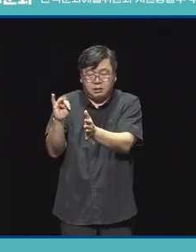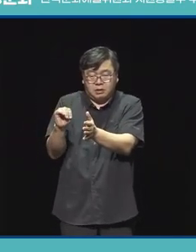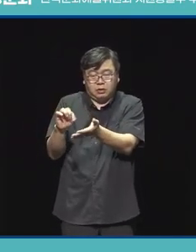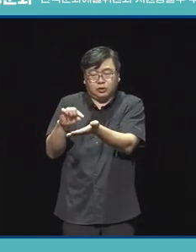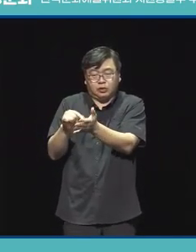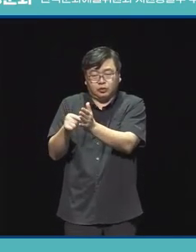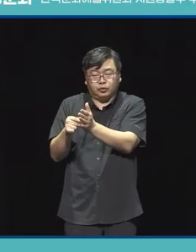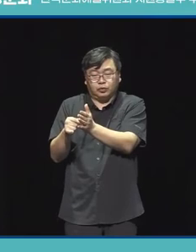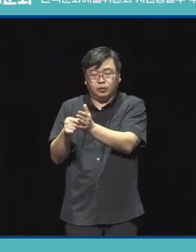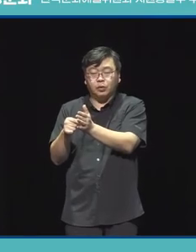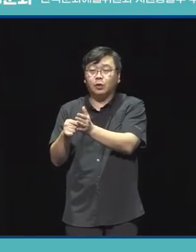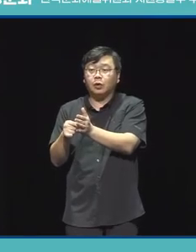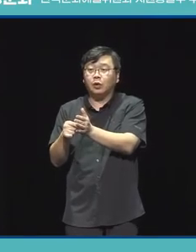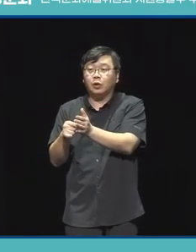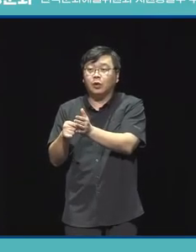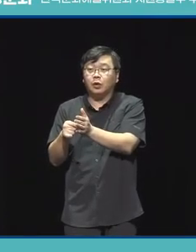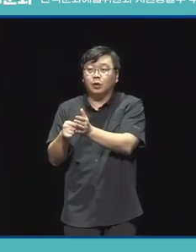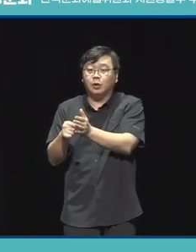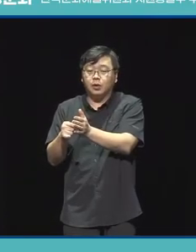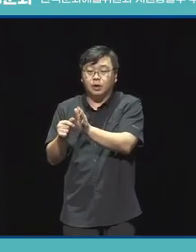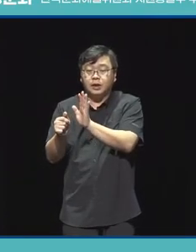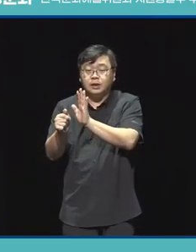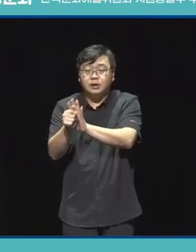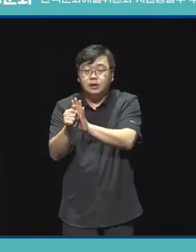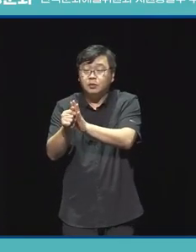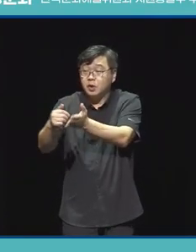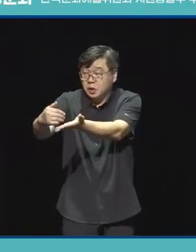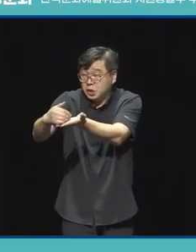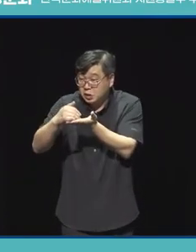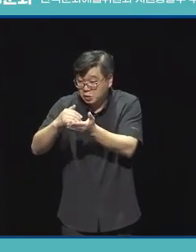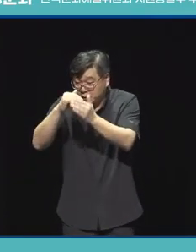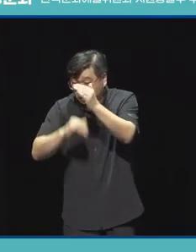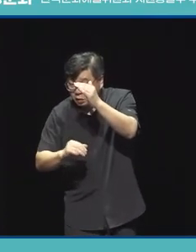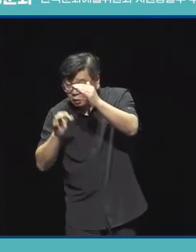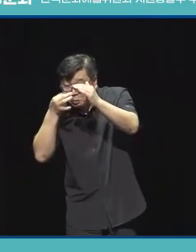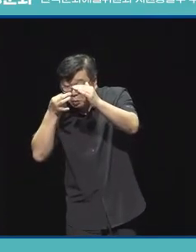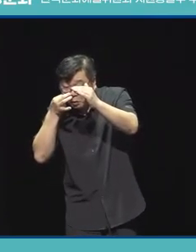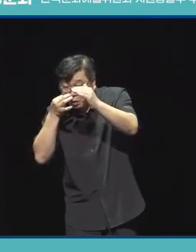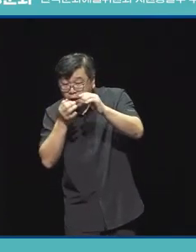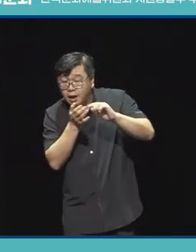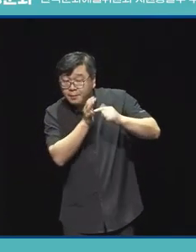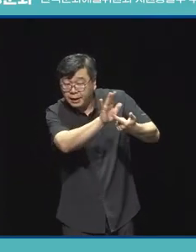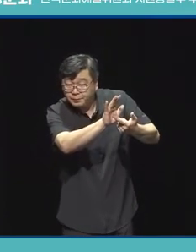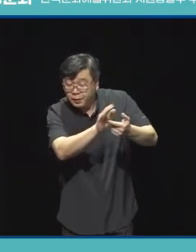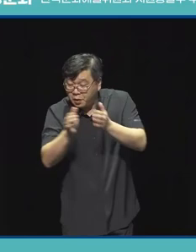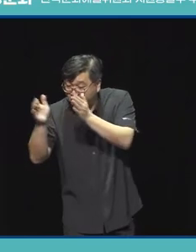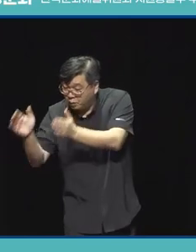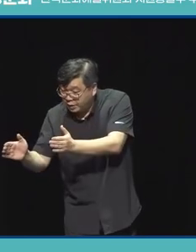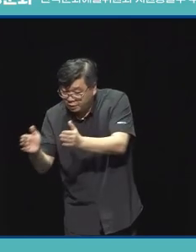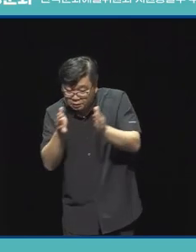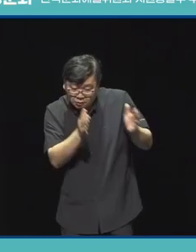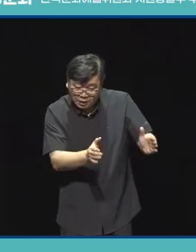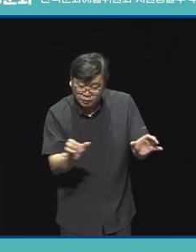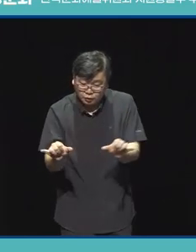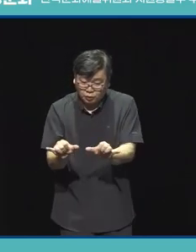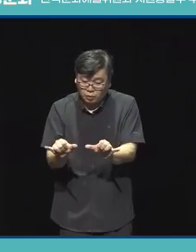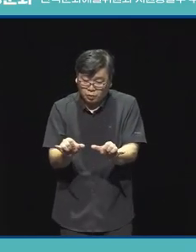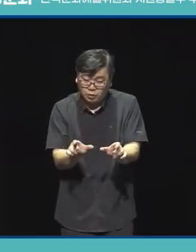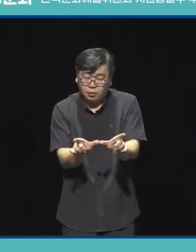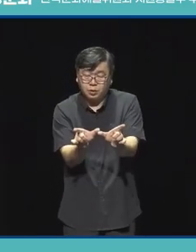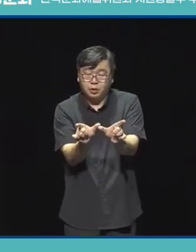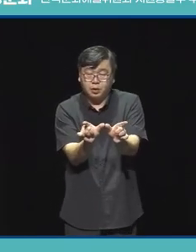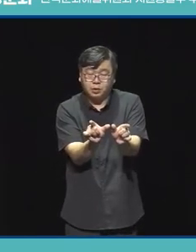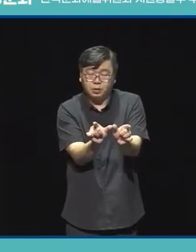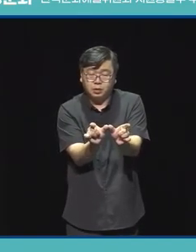말씀드린 다원예술과 동일하게 그 지원 신청 규모에 따라서 창작의 발표, 창작의 과정 간의 사업비의 조정이 가능하다는